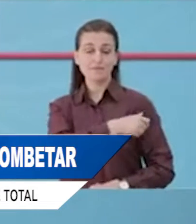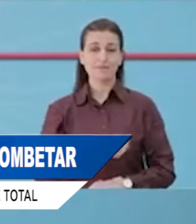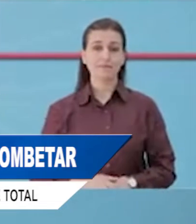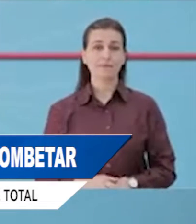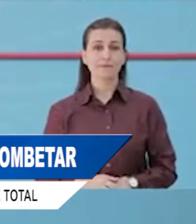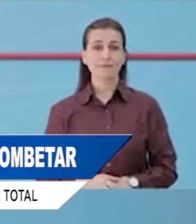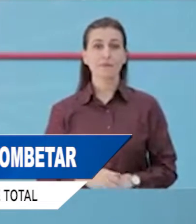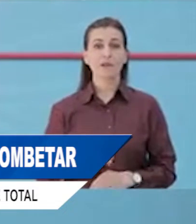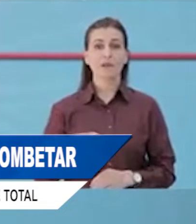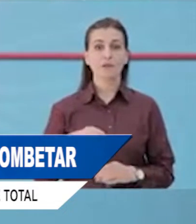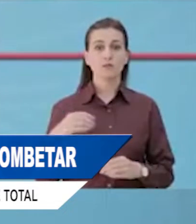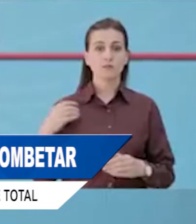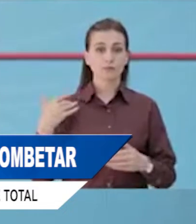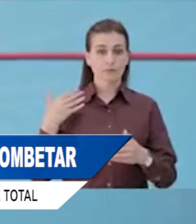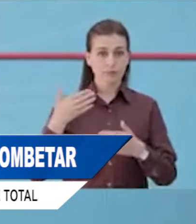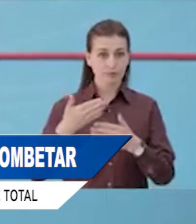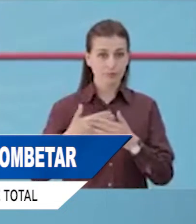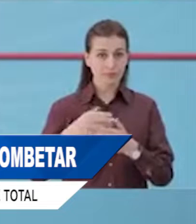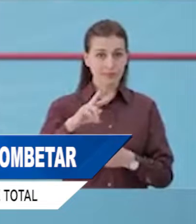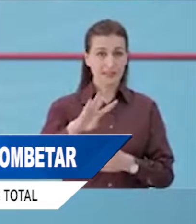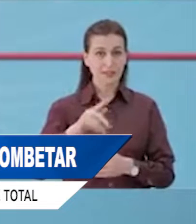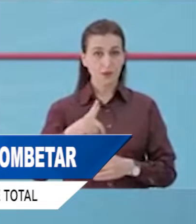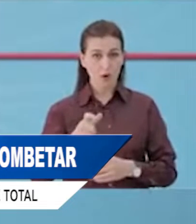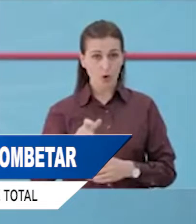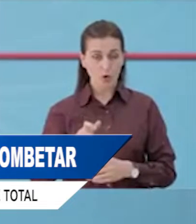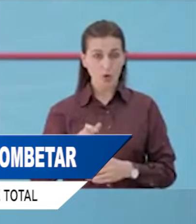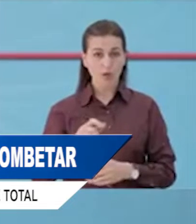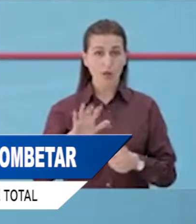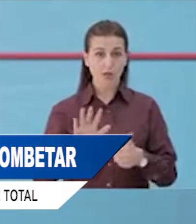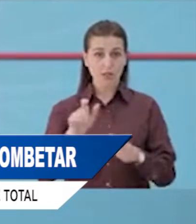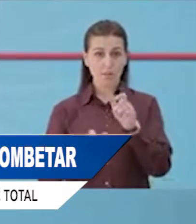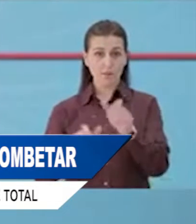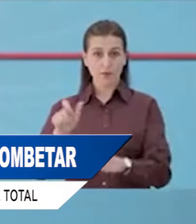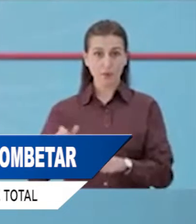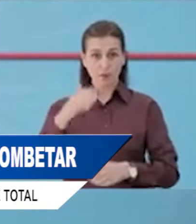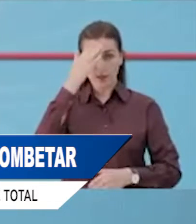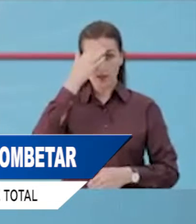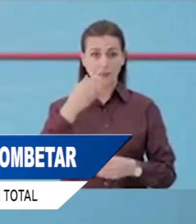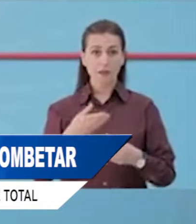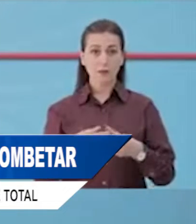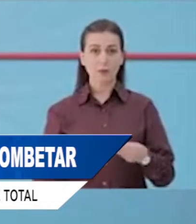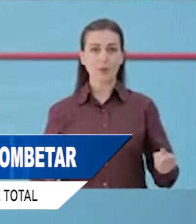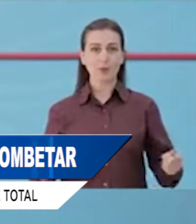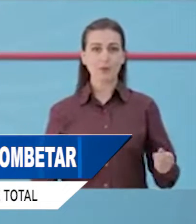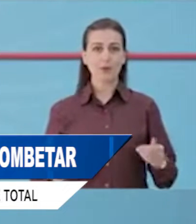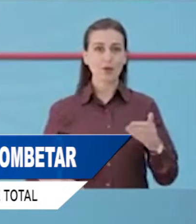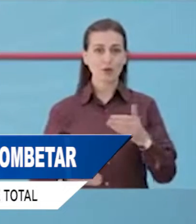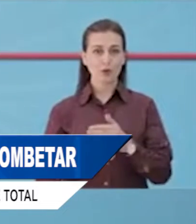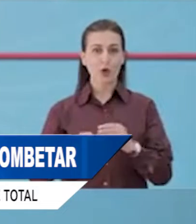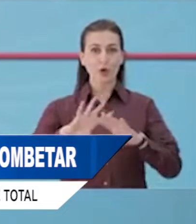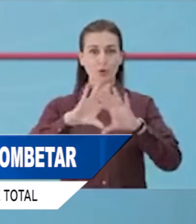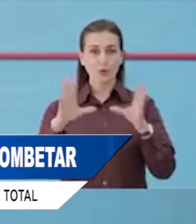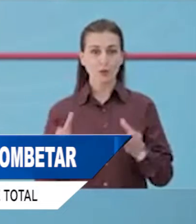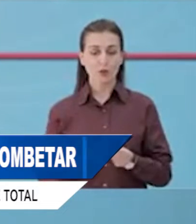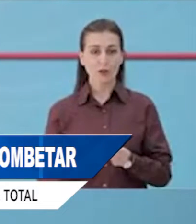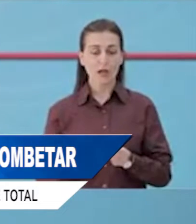mjekësore. Gjatë 24 orëve të fundit, 6 pacientë janë shtuar listës të të shëruarve që ka qonë